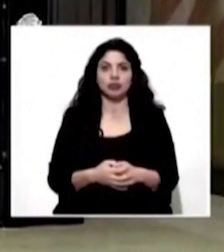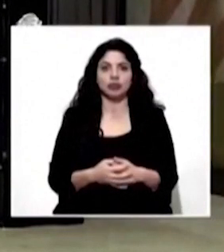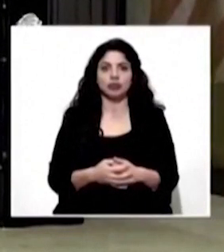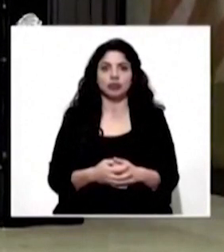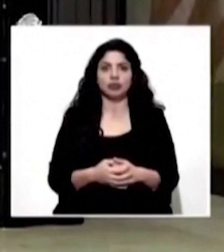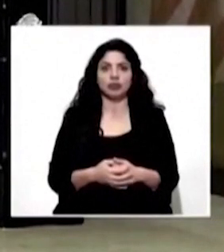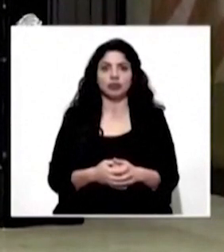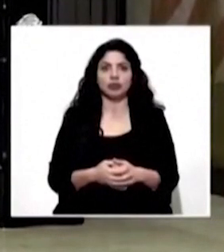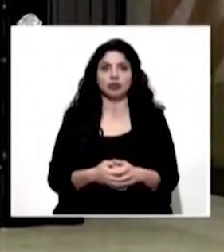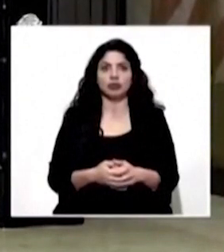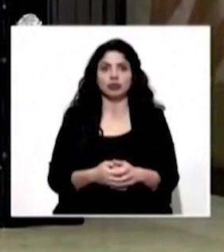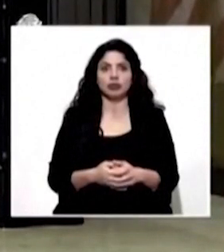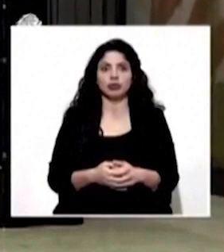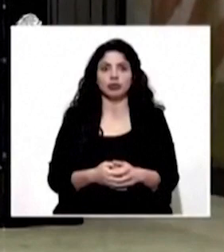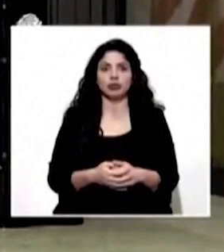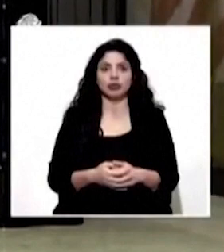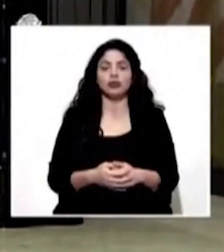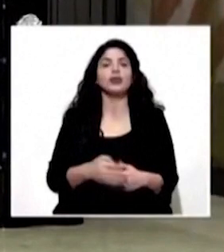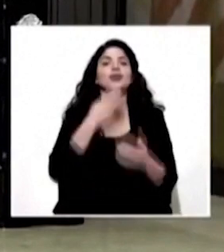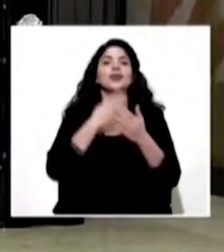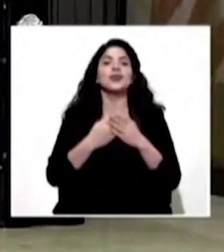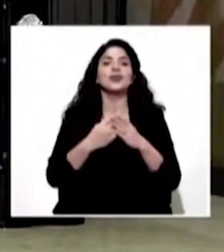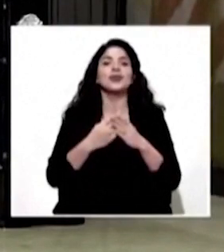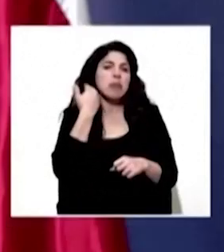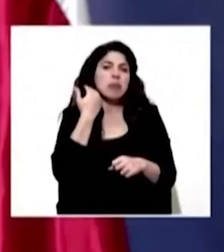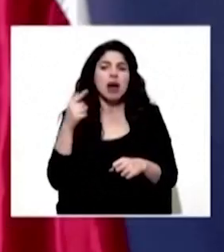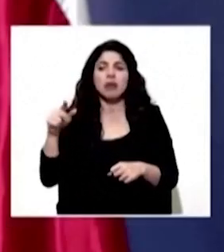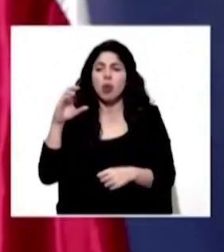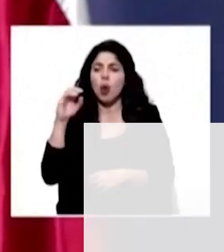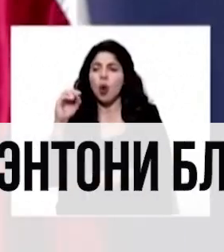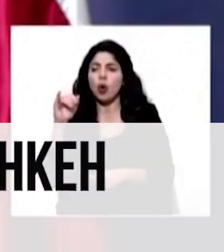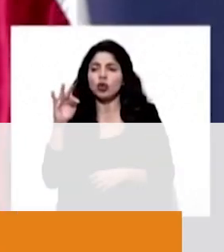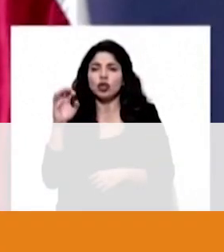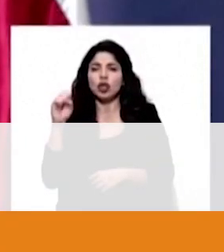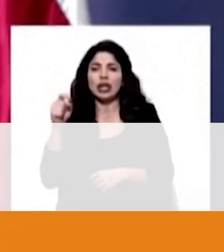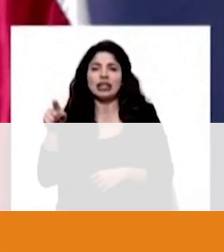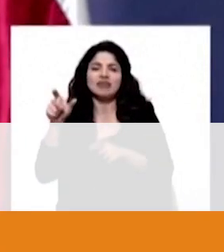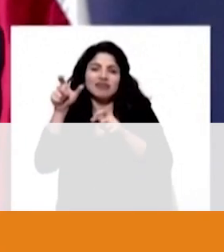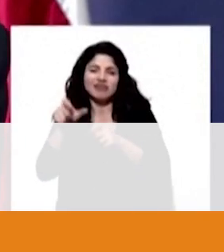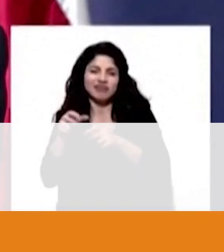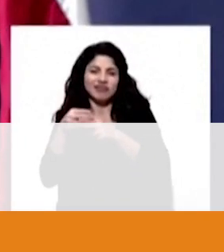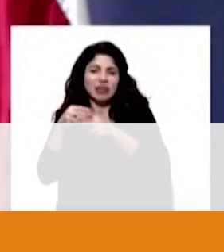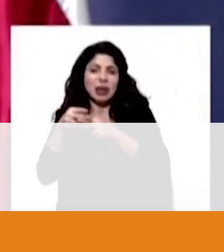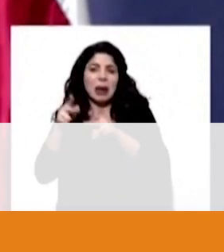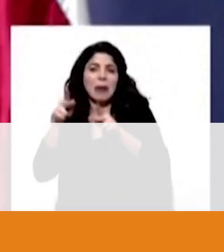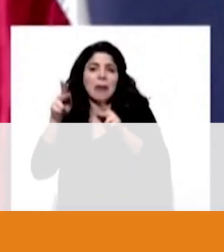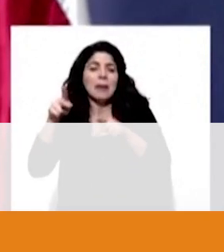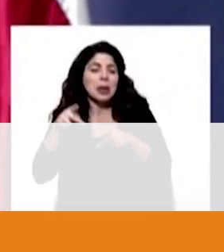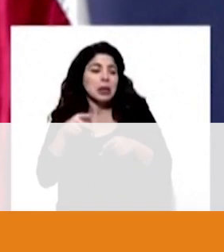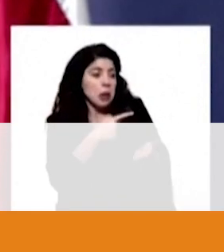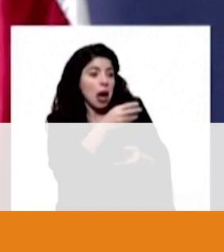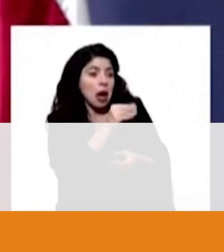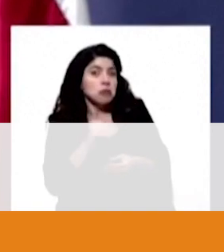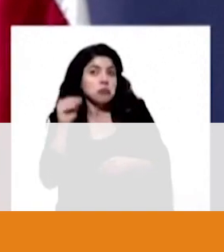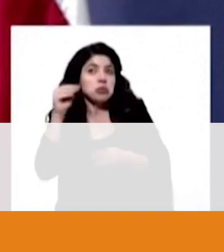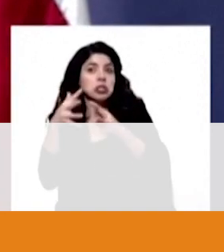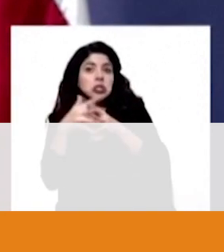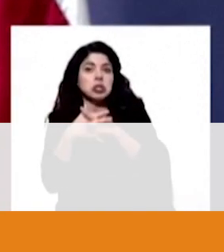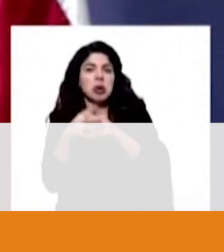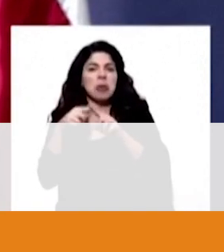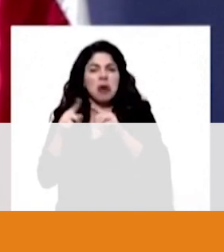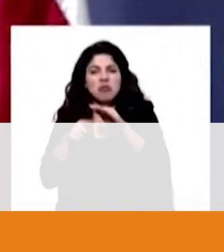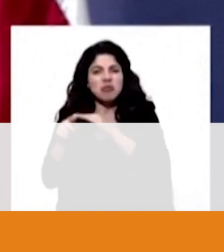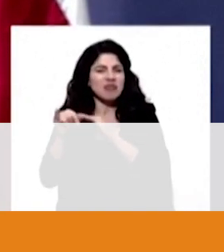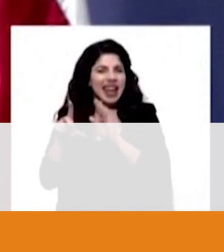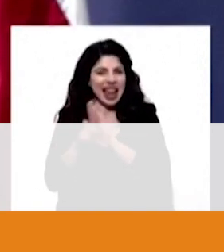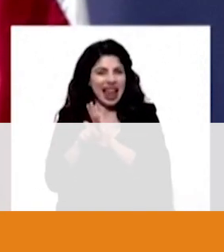заблокировать назначение судей, имеющих опыт борьбы с коррупцией. Хорошее управление имеет решающее значение для противостояния вызовам